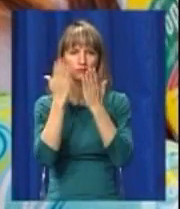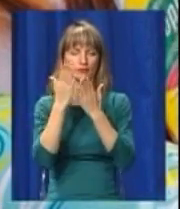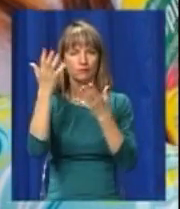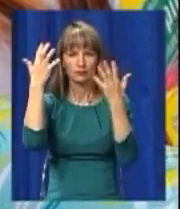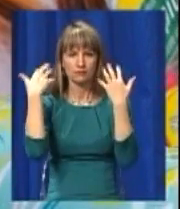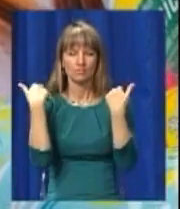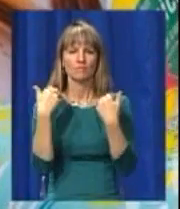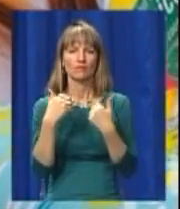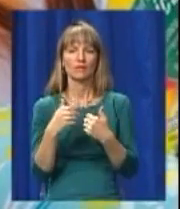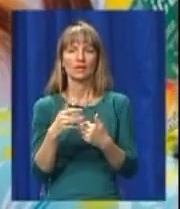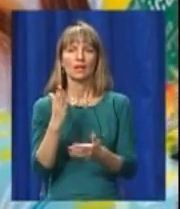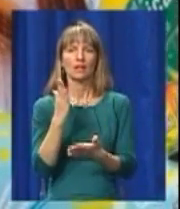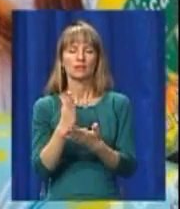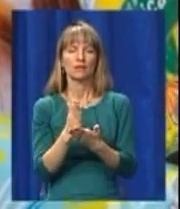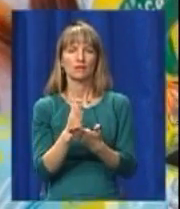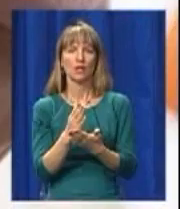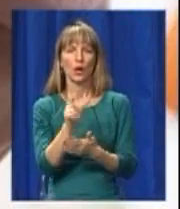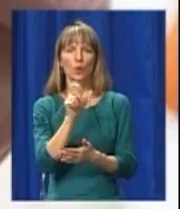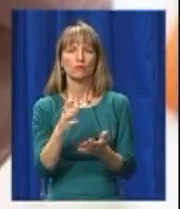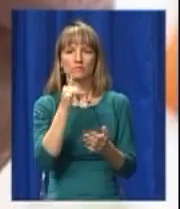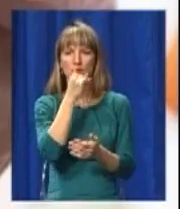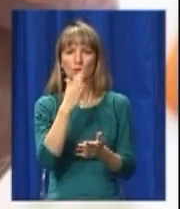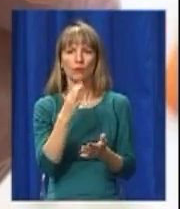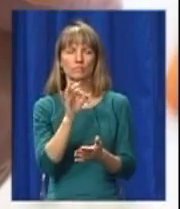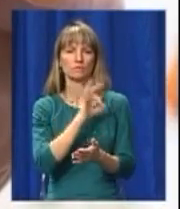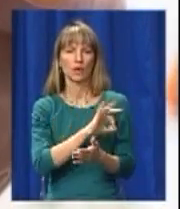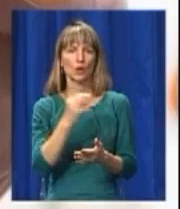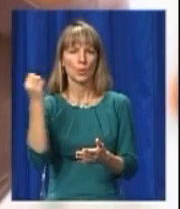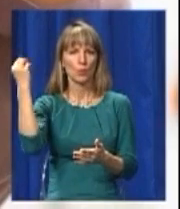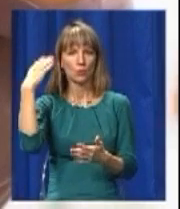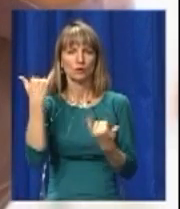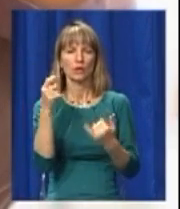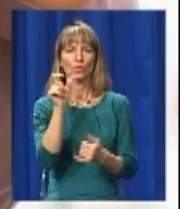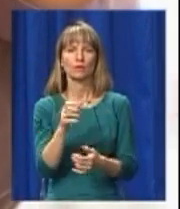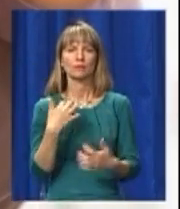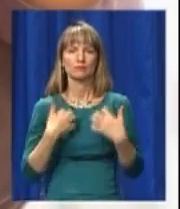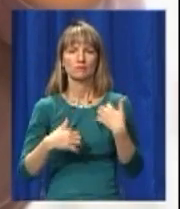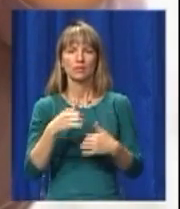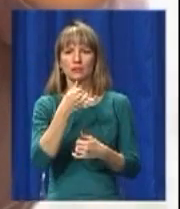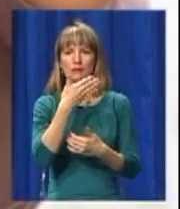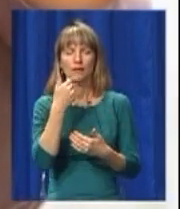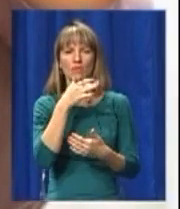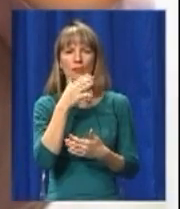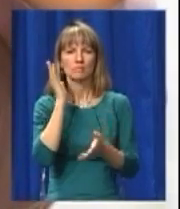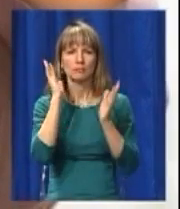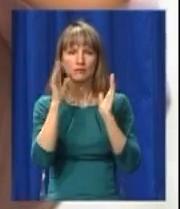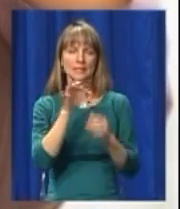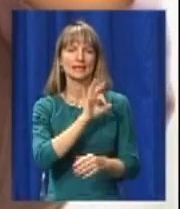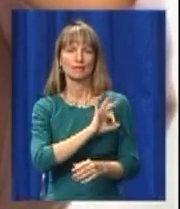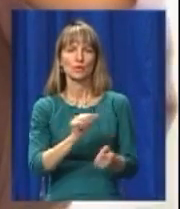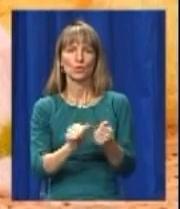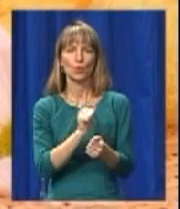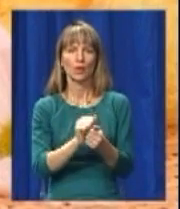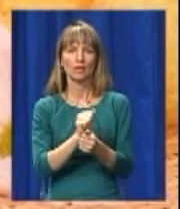для лікарень, де лежать люди, не здатні приймати душ. Хоча і зараз, коли людина поспішає і в неї нема часу помити голову, використовує